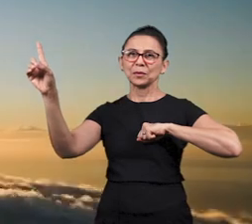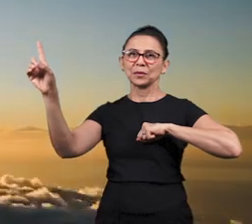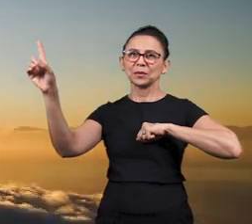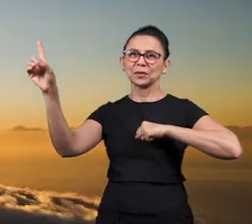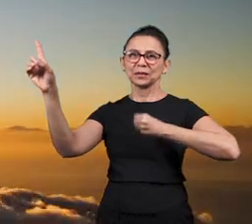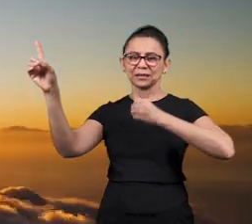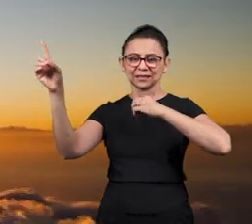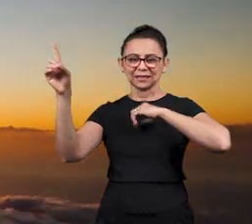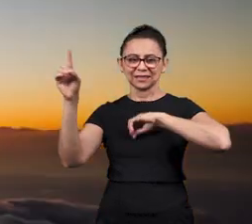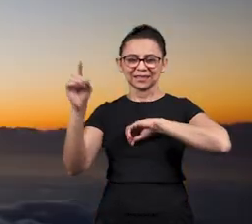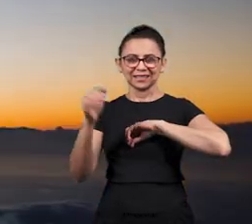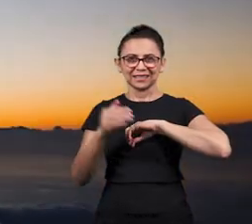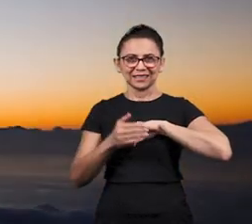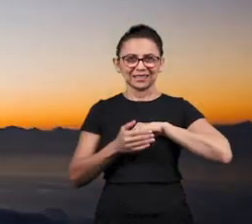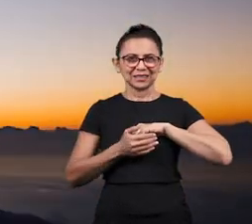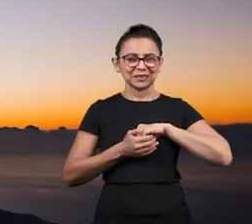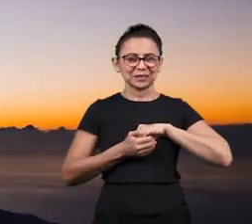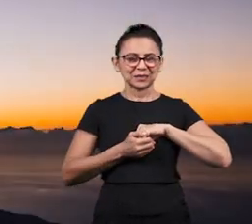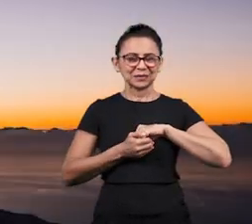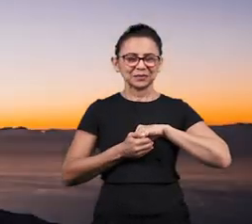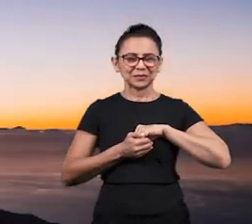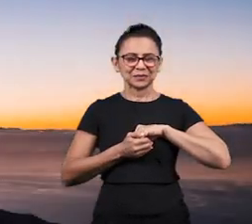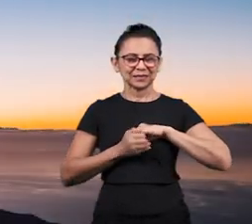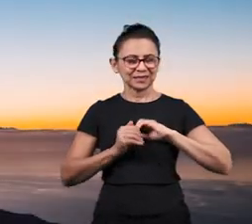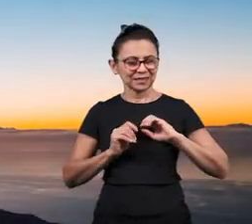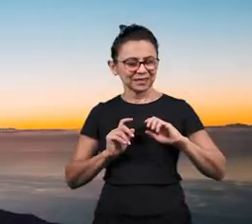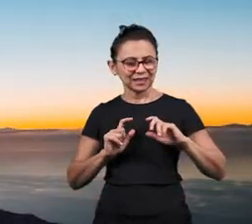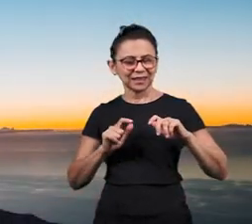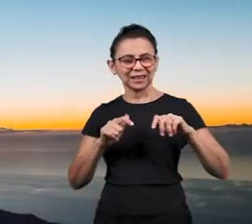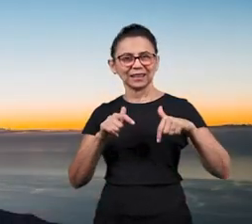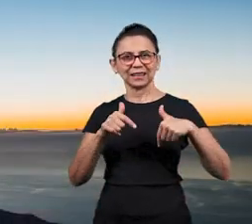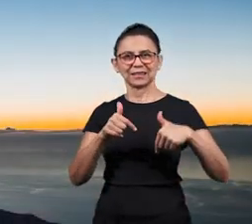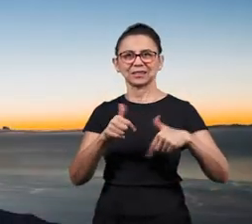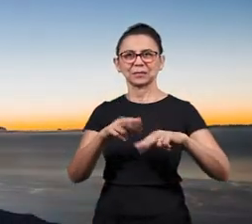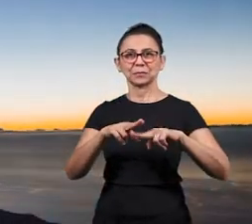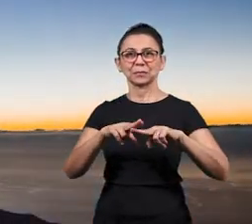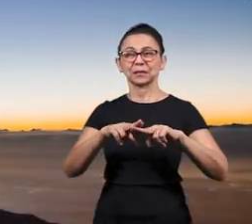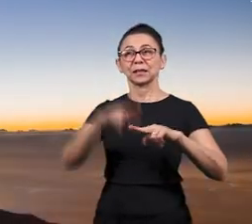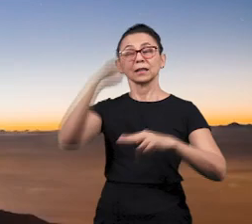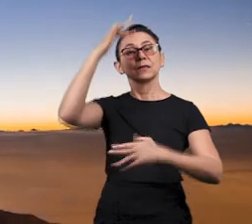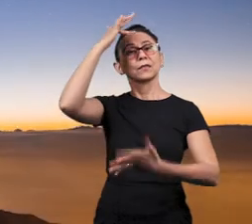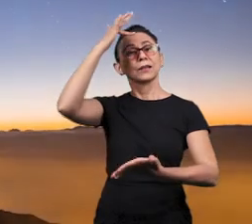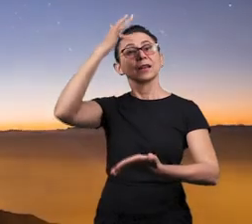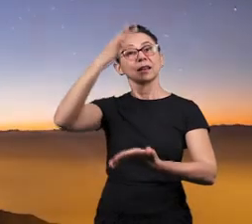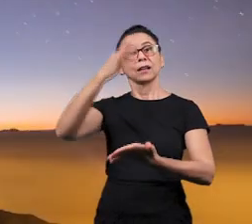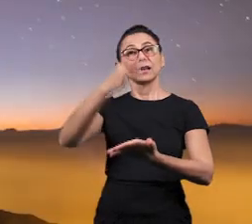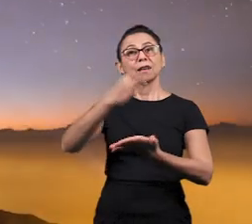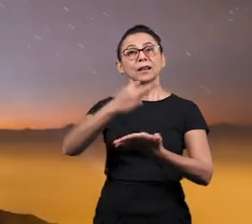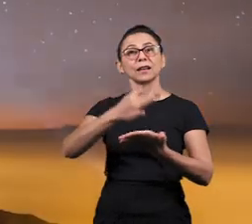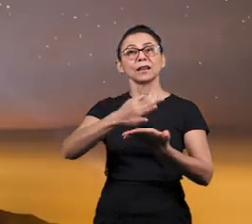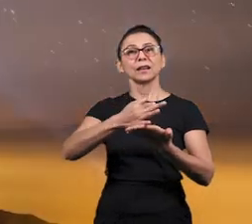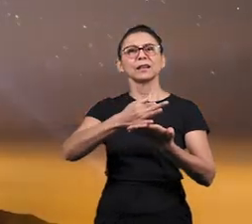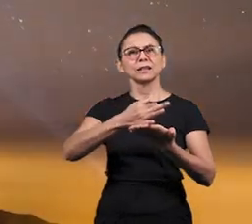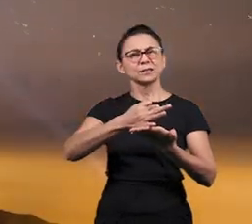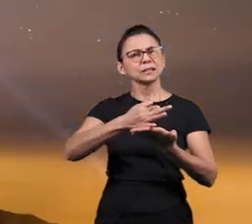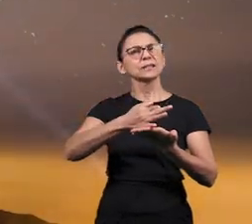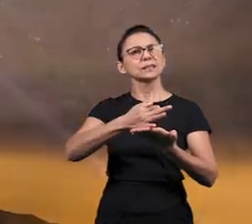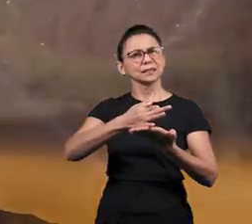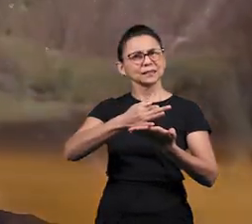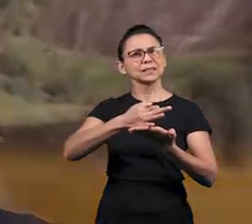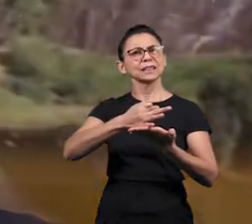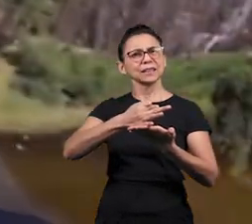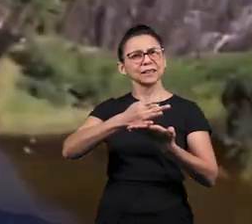amor que habita em mim, и эта любовь пришла обитать во